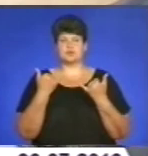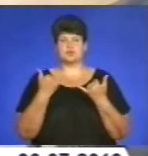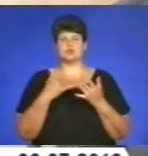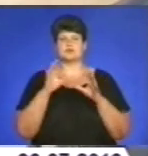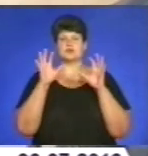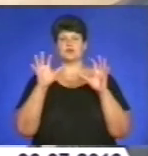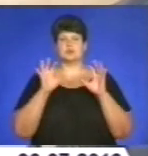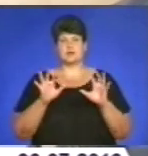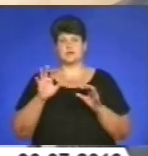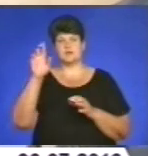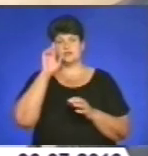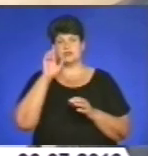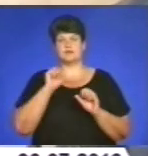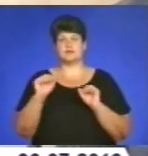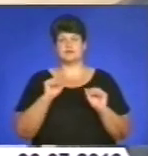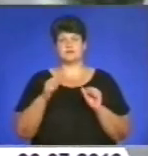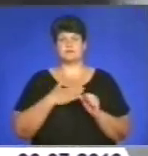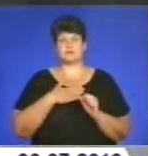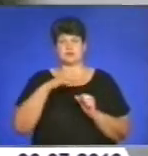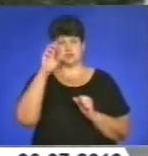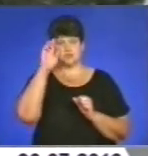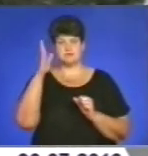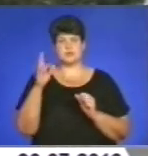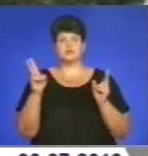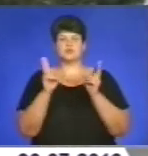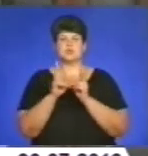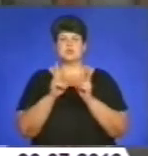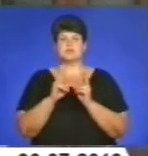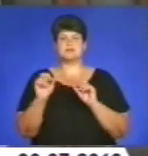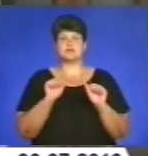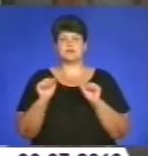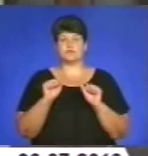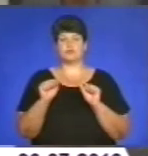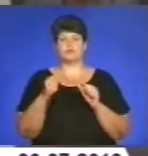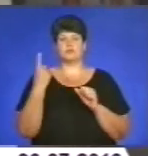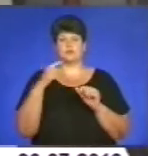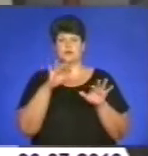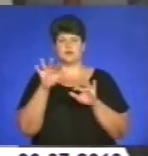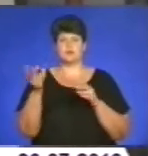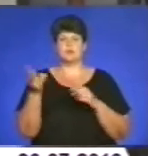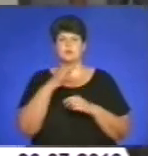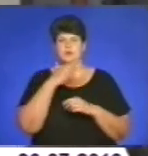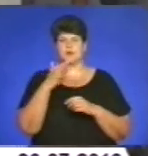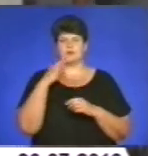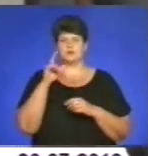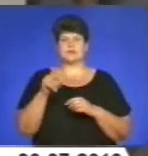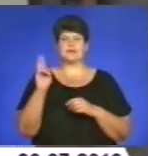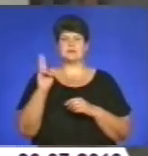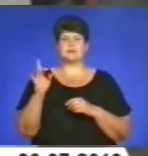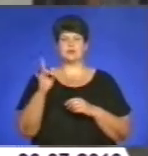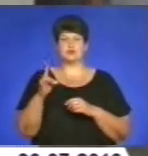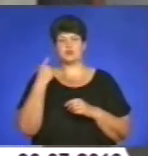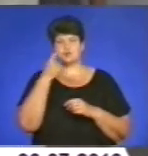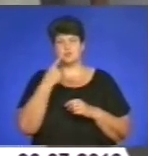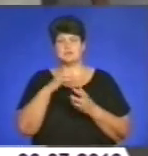державою, керівництвом нашої держави. На зустріч із керівником обласного рівня прийшло чимало жителів Кременецького району. Хтось із особистими